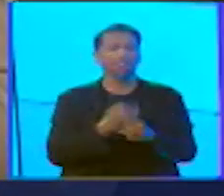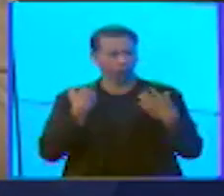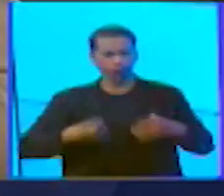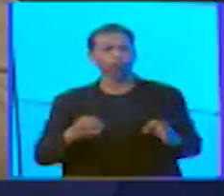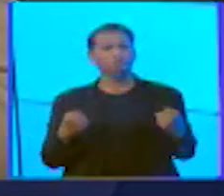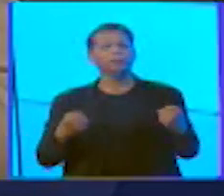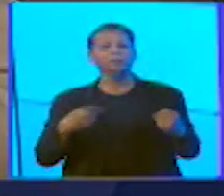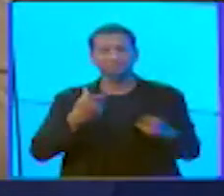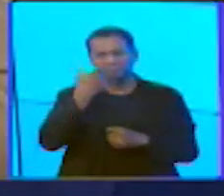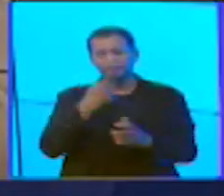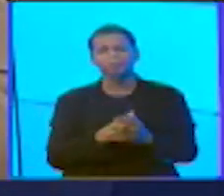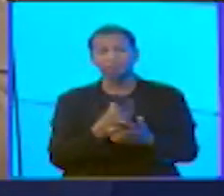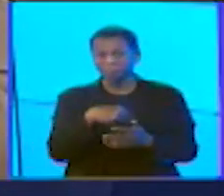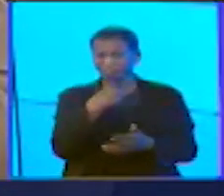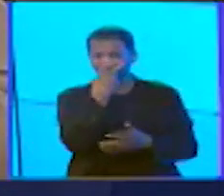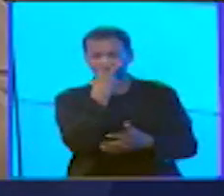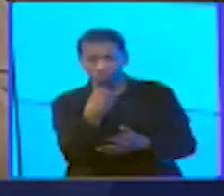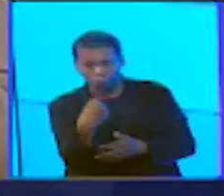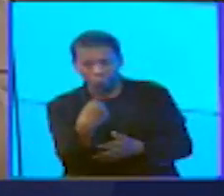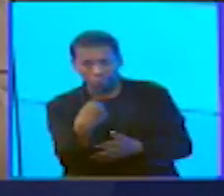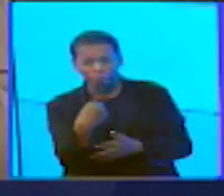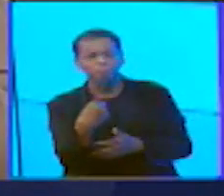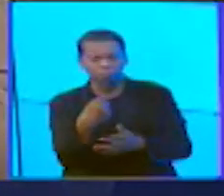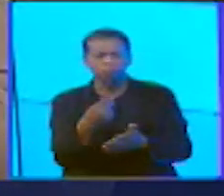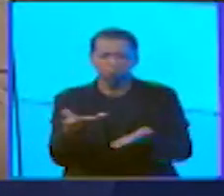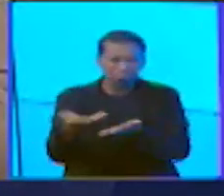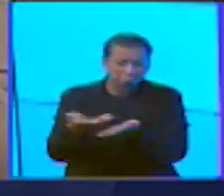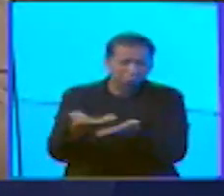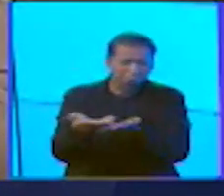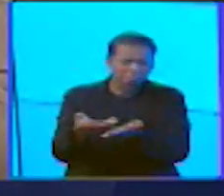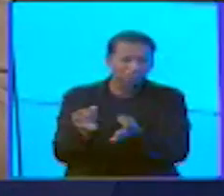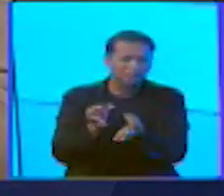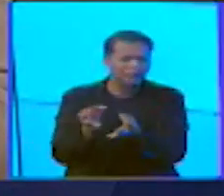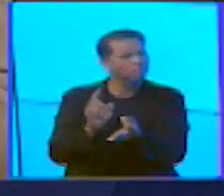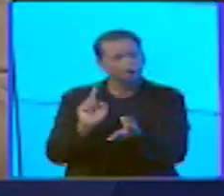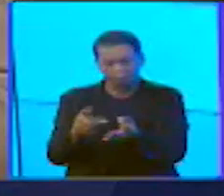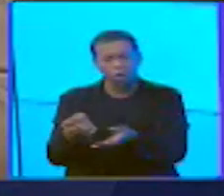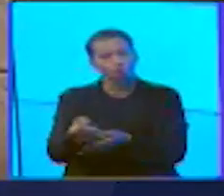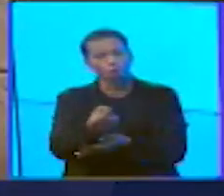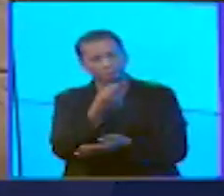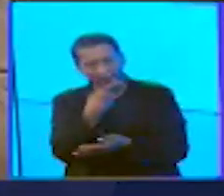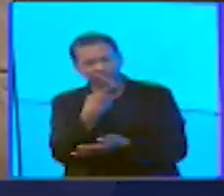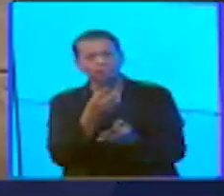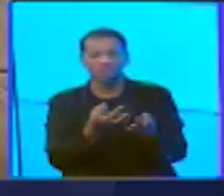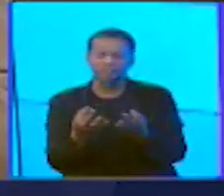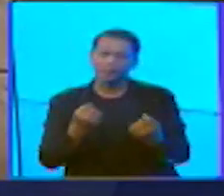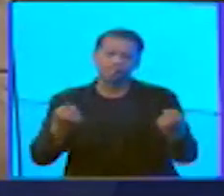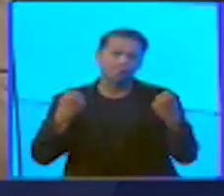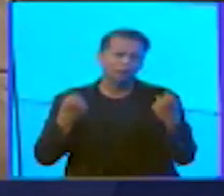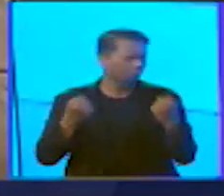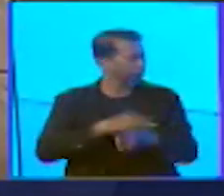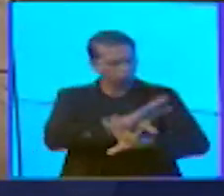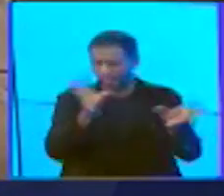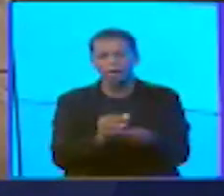kita layani kita berikan obat vitamin semua mereka mereka semuanya ya Kita kasih makan nanti sakanade mau kesana silakan